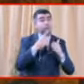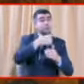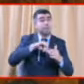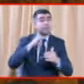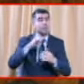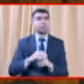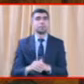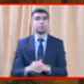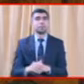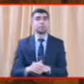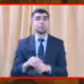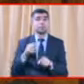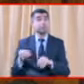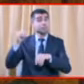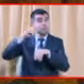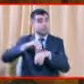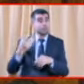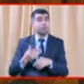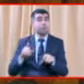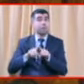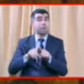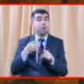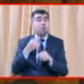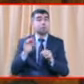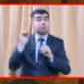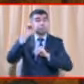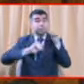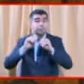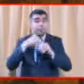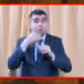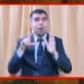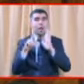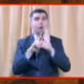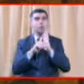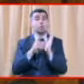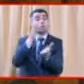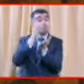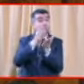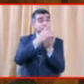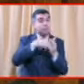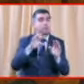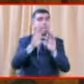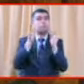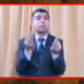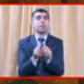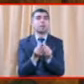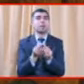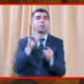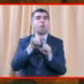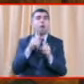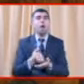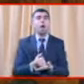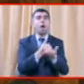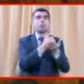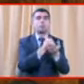الحاجيات. من جهة أخرى، وباعتبار المعطى الدستوري الذي يعطي أهمية للأسرة، لا بد من مقاربة هذا